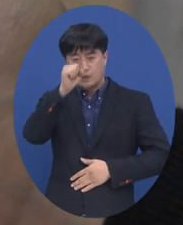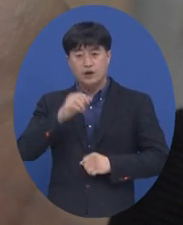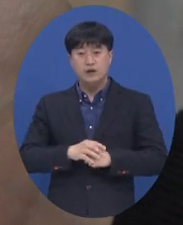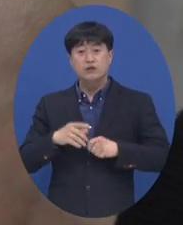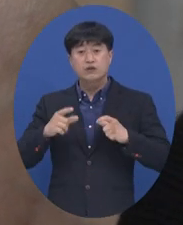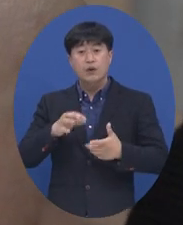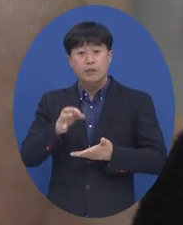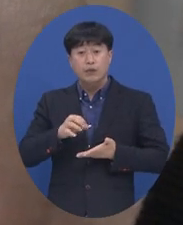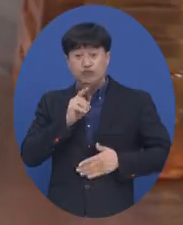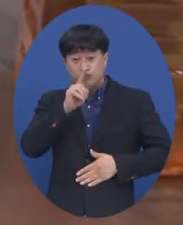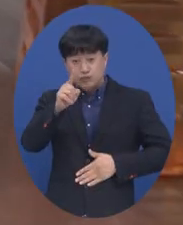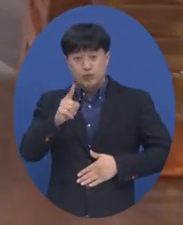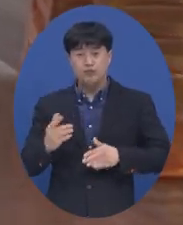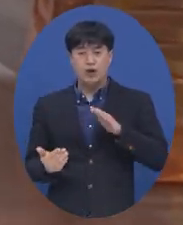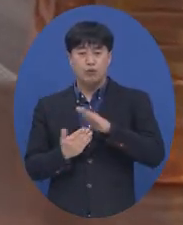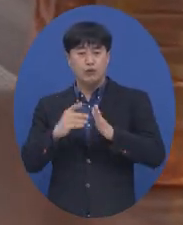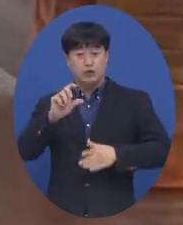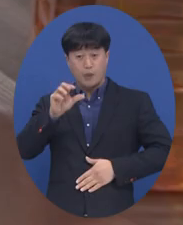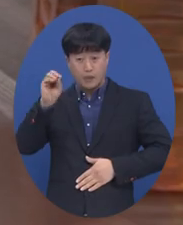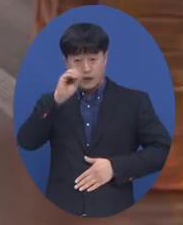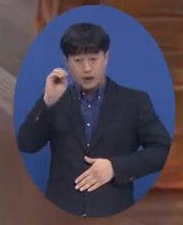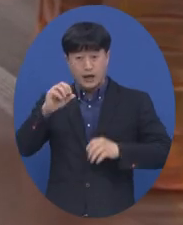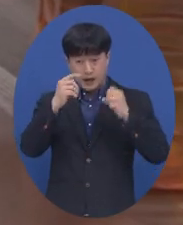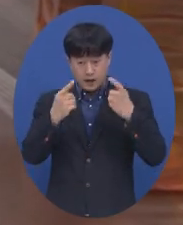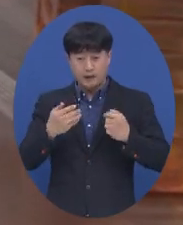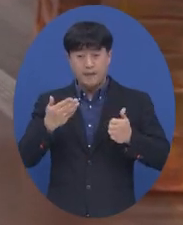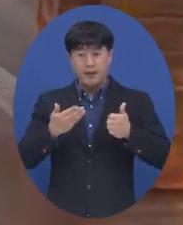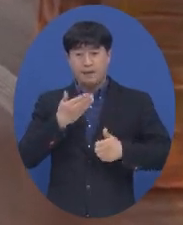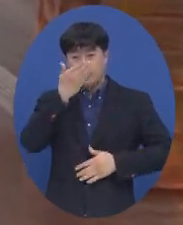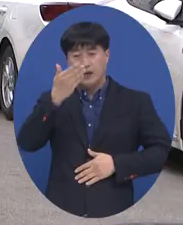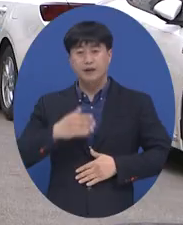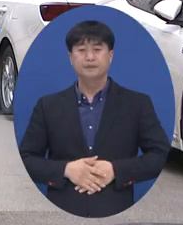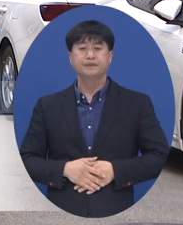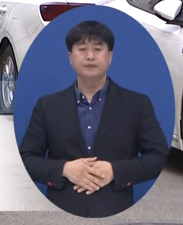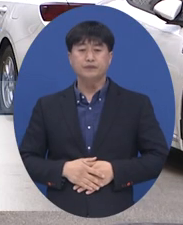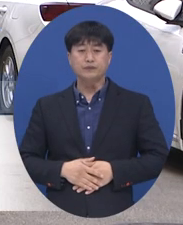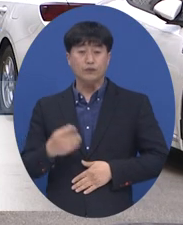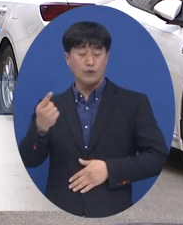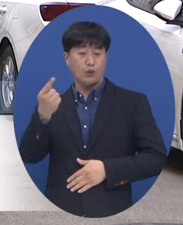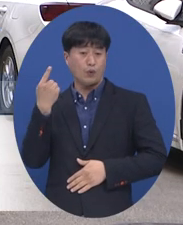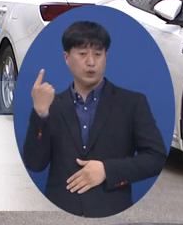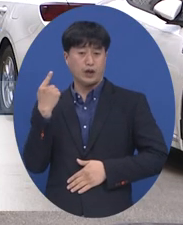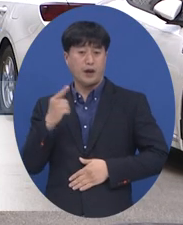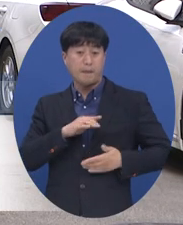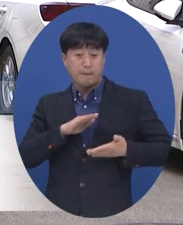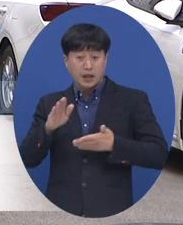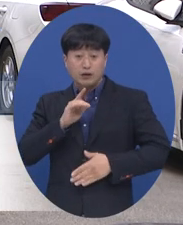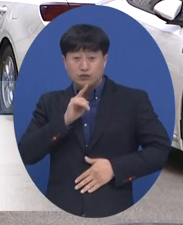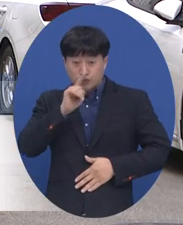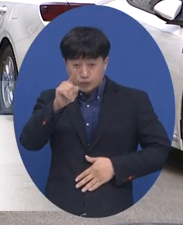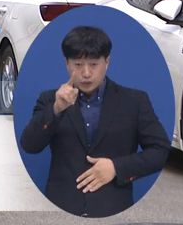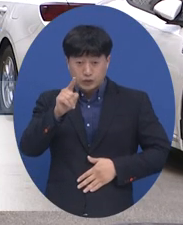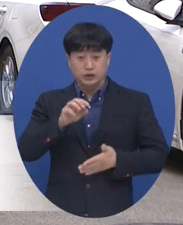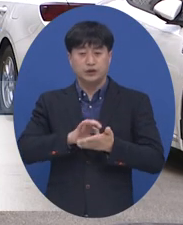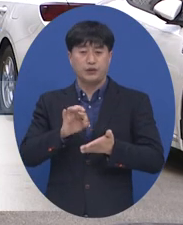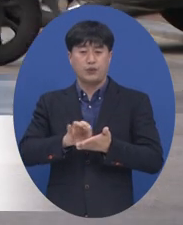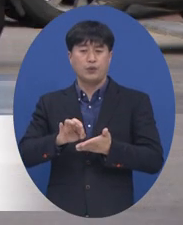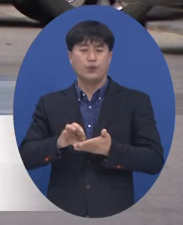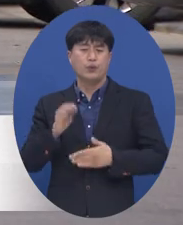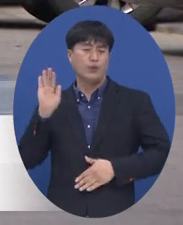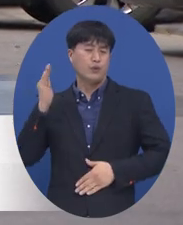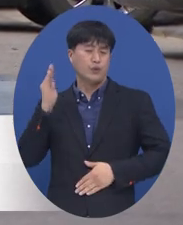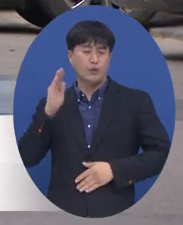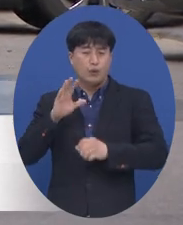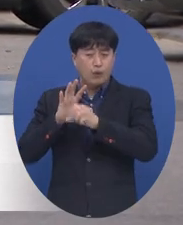주문하면 최대 15% 의 할인 혜택을 받을 수 있습니다 어제 폐 덜 주문에서 이용했구요